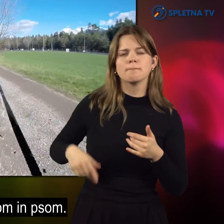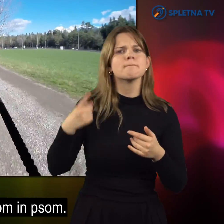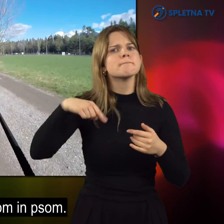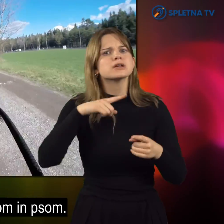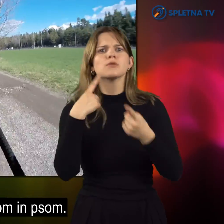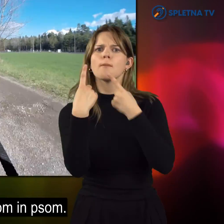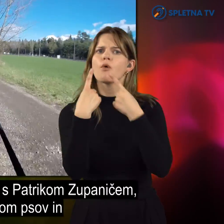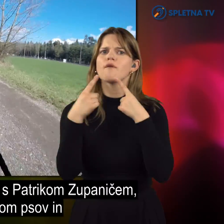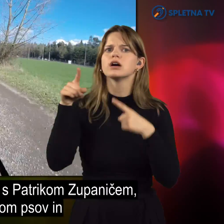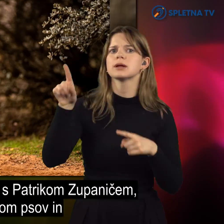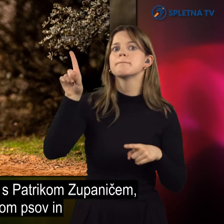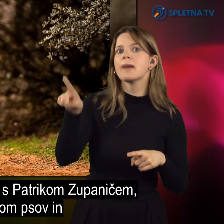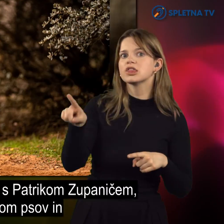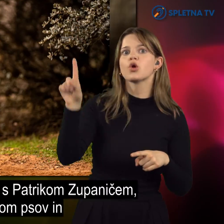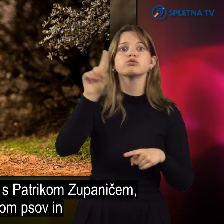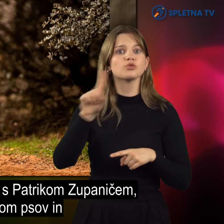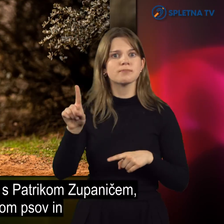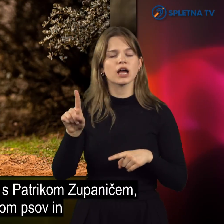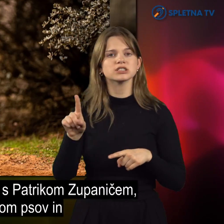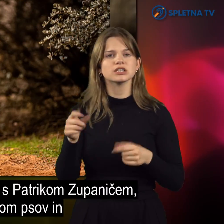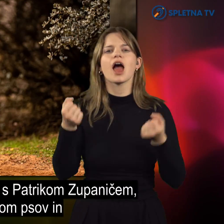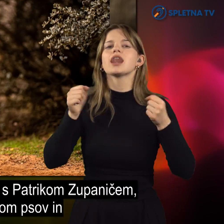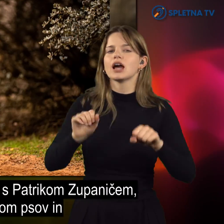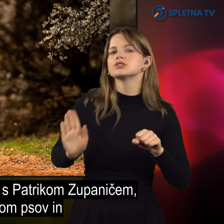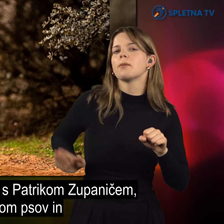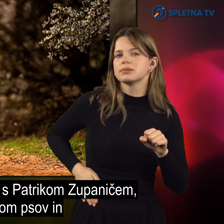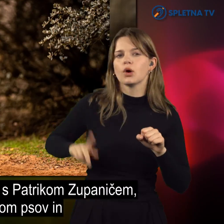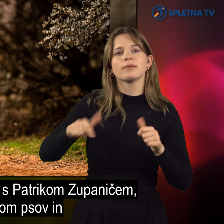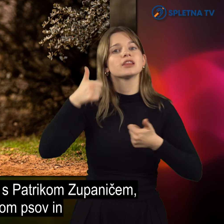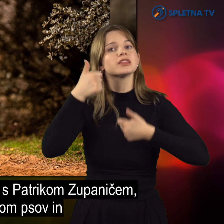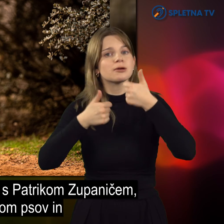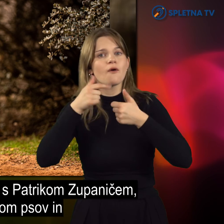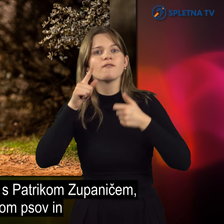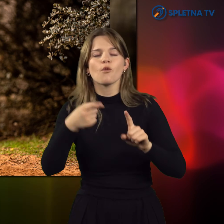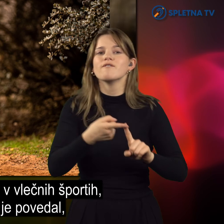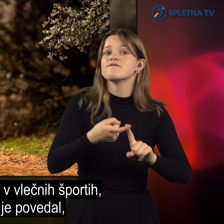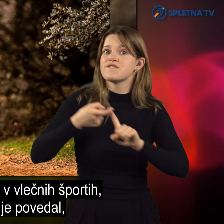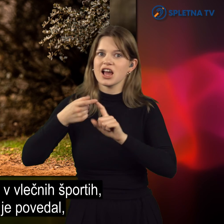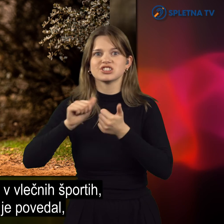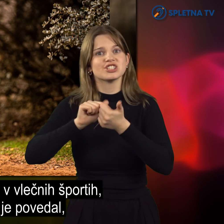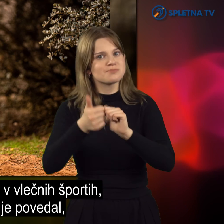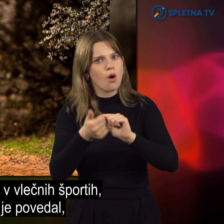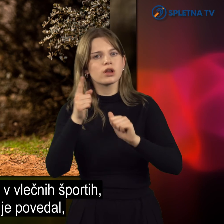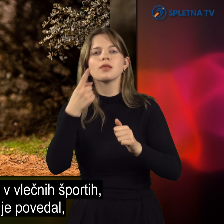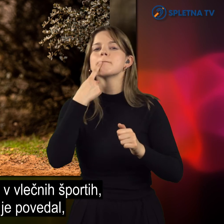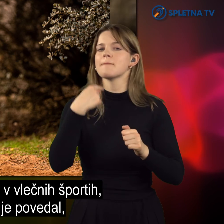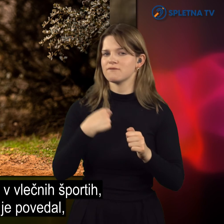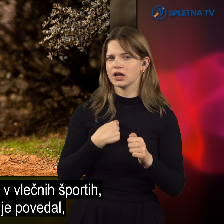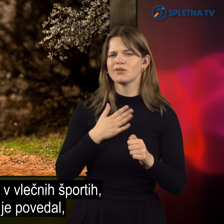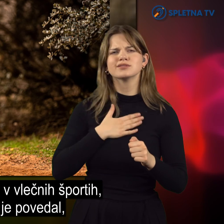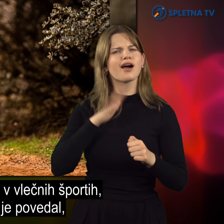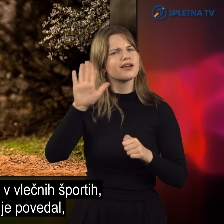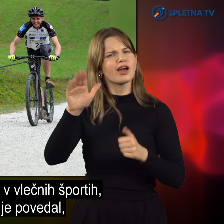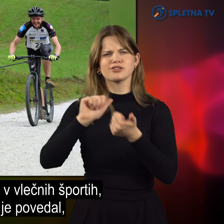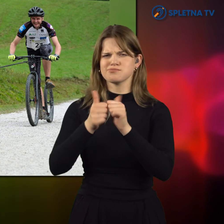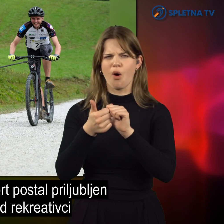psom. Pogovarjali smo se s Patrikom Zupaničem, lastnikom psov in tekmovalcem v vlečnih športih,